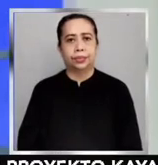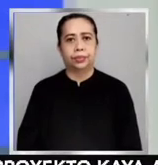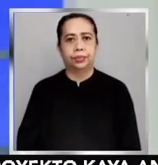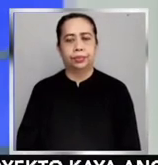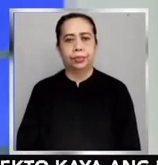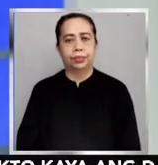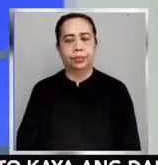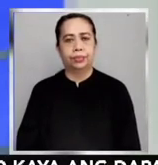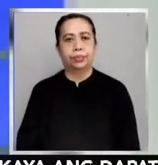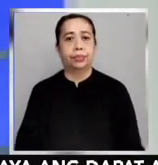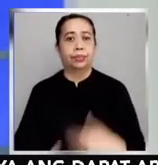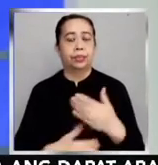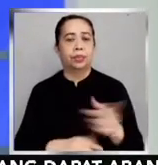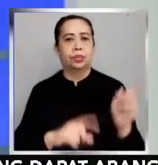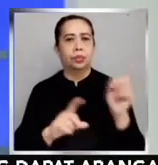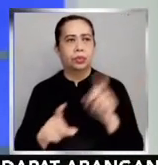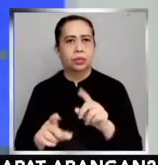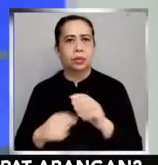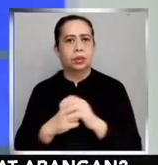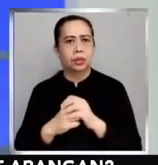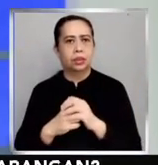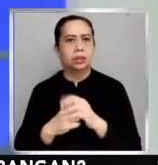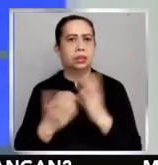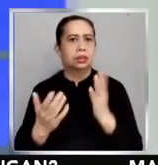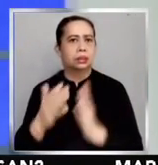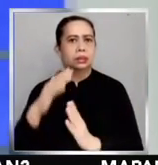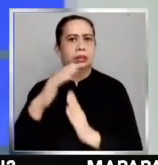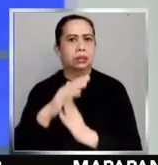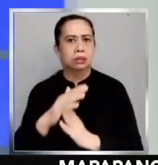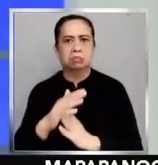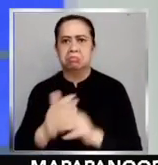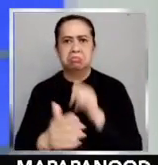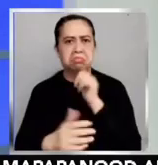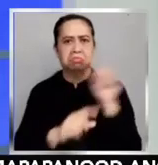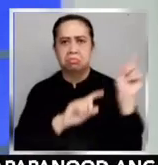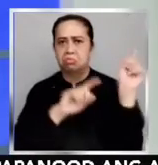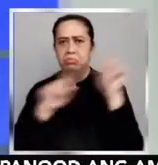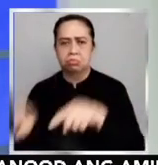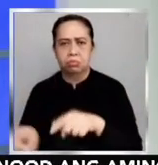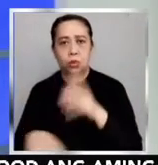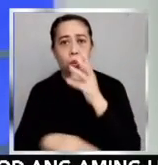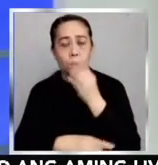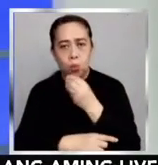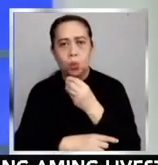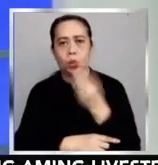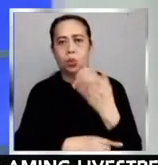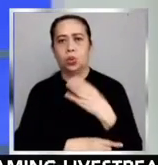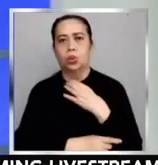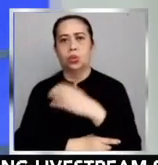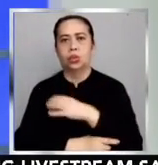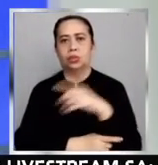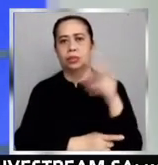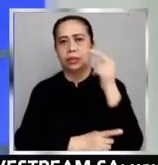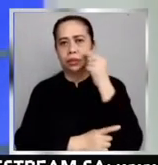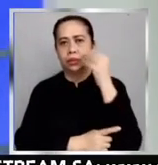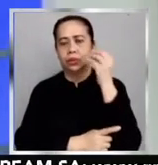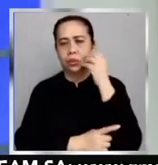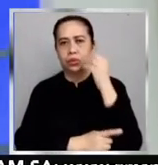Dumating at lumipas ang deadline pero hindi nagpakita si Negros Oriental Representative Arnolfo Teves Jr. sa Kamara ngayong